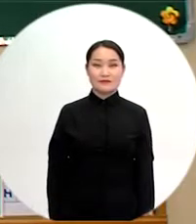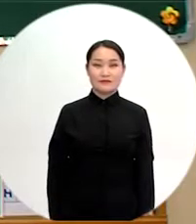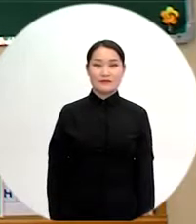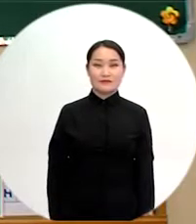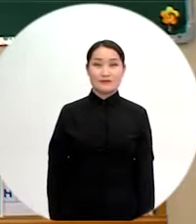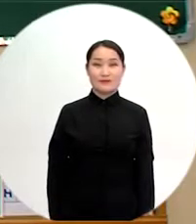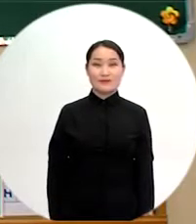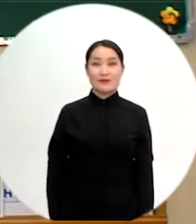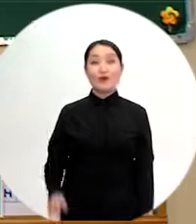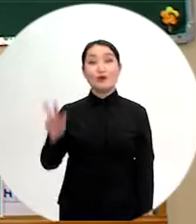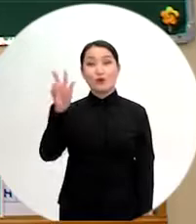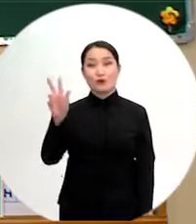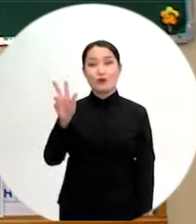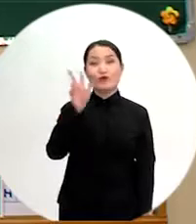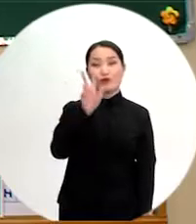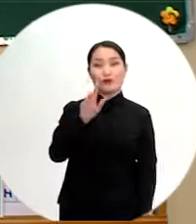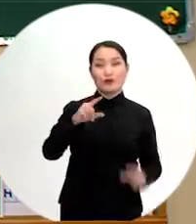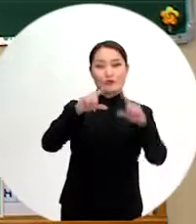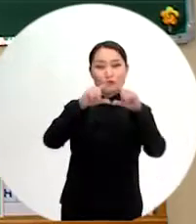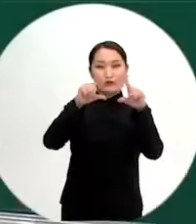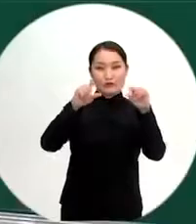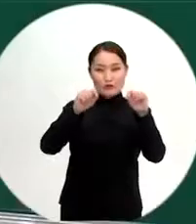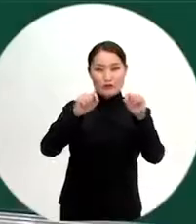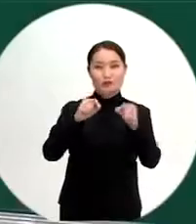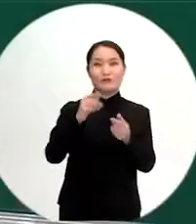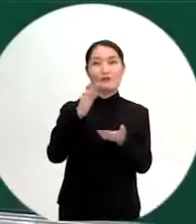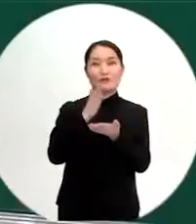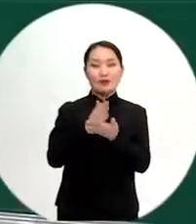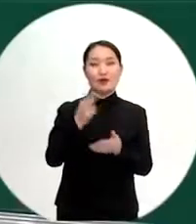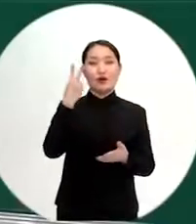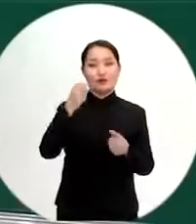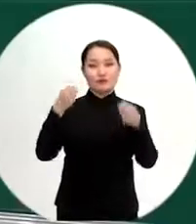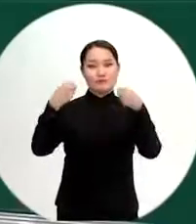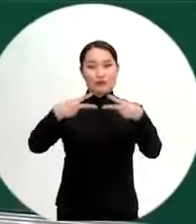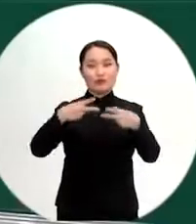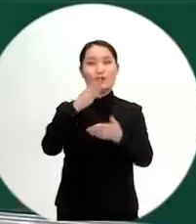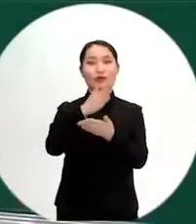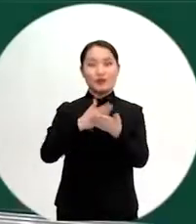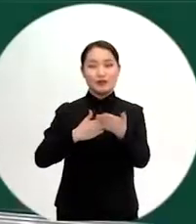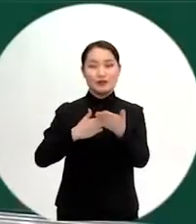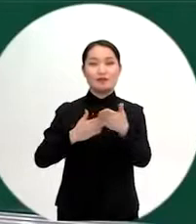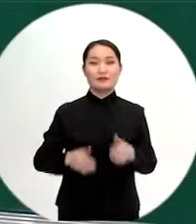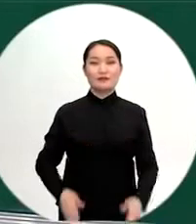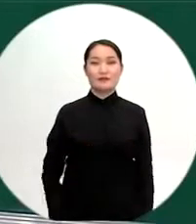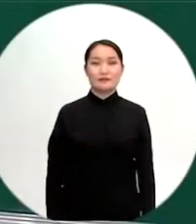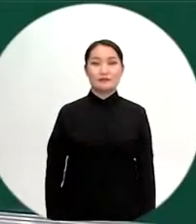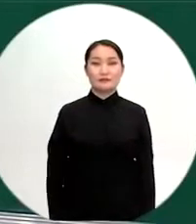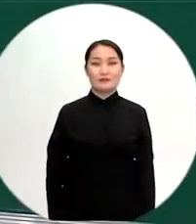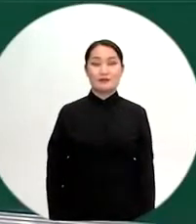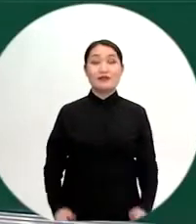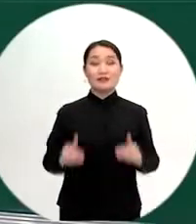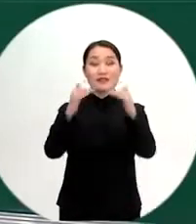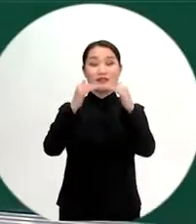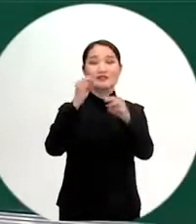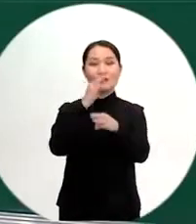Гурав дахь дүрс нь 3-4-жин дүрсийг агуулсан 2 тэнцүү хэсэгт хуваагдлаа. Эндээс бид тэгш